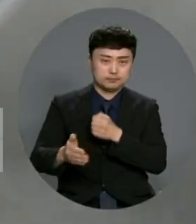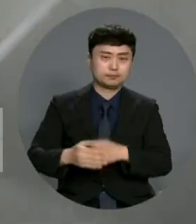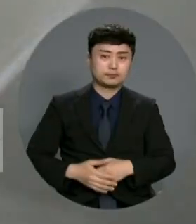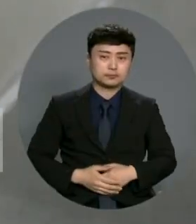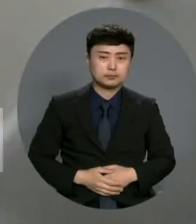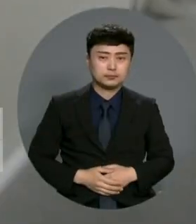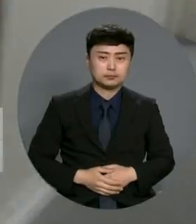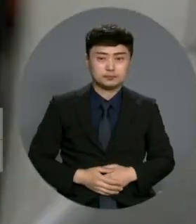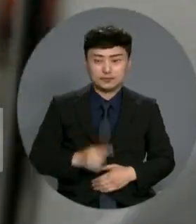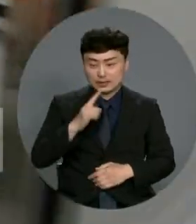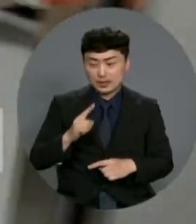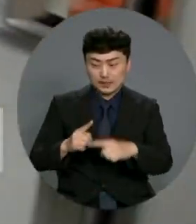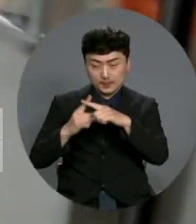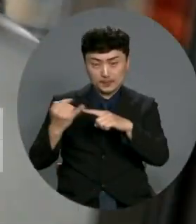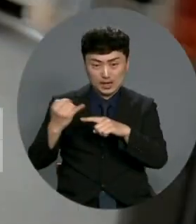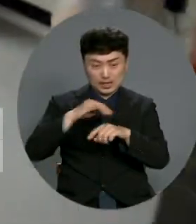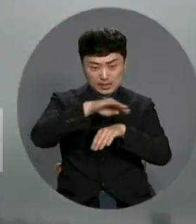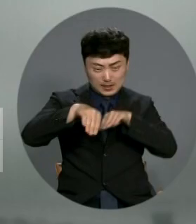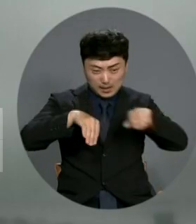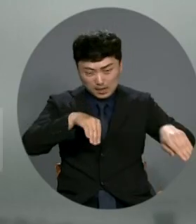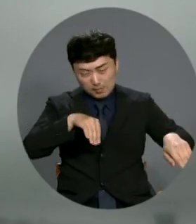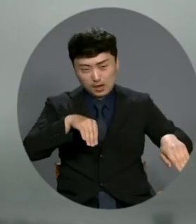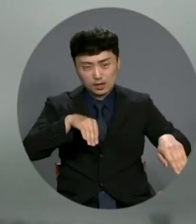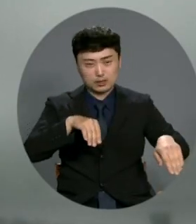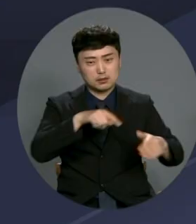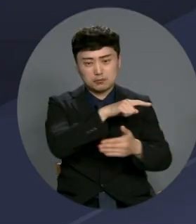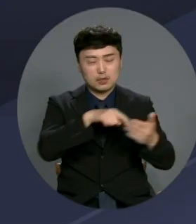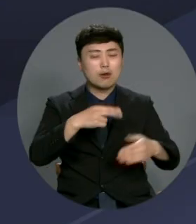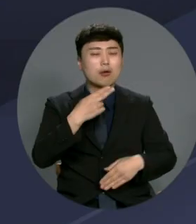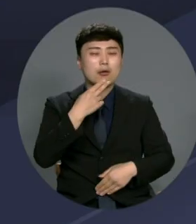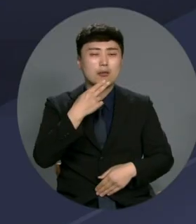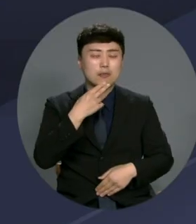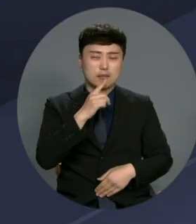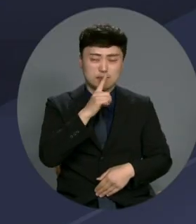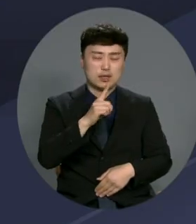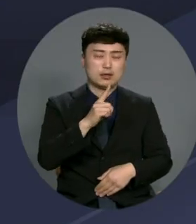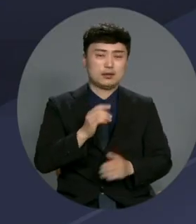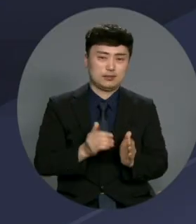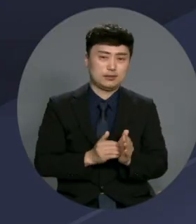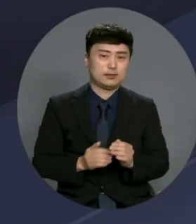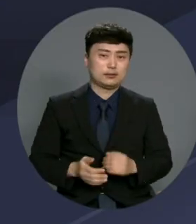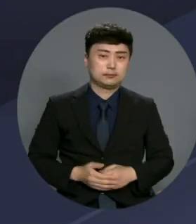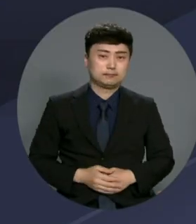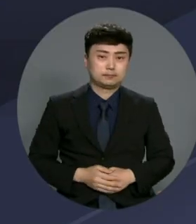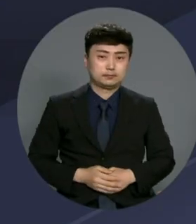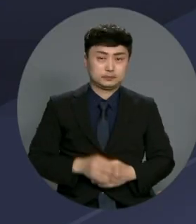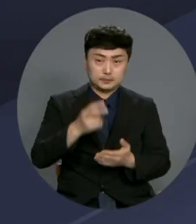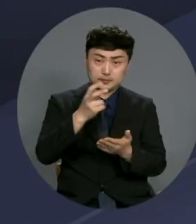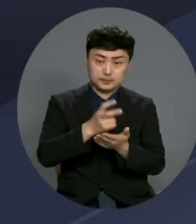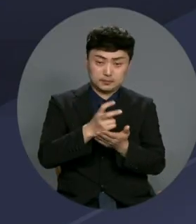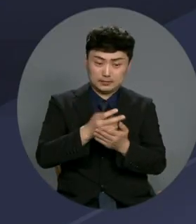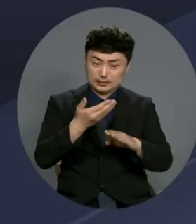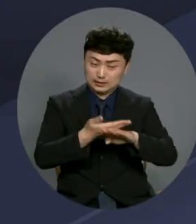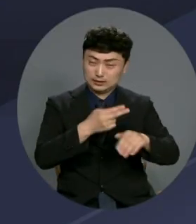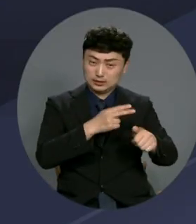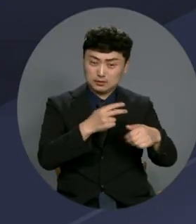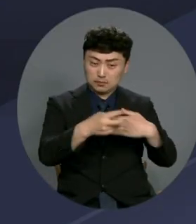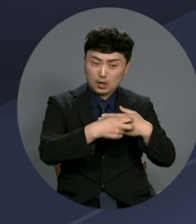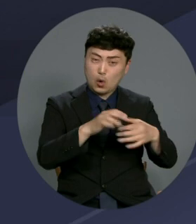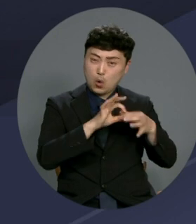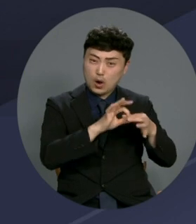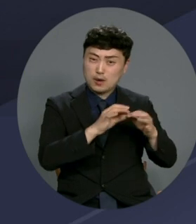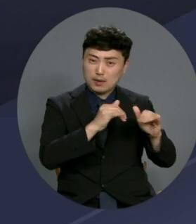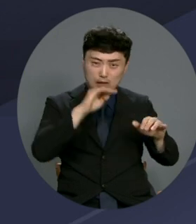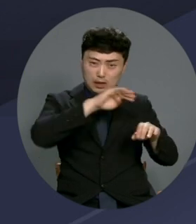직역의 영역을 침범하지 않는다며 해명하고 나섰습니다. 간호법에 다른 직역을 침범하는 그런 내용이 전혀